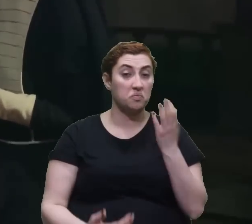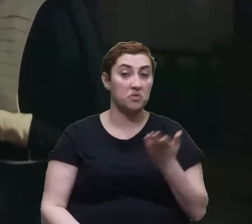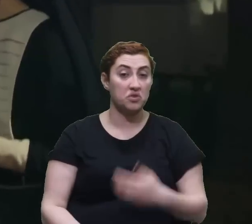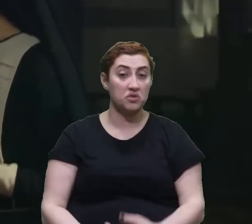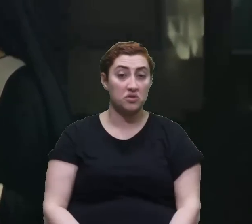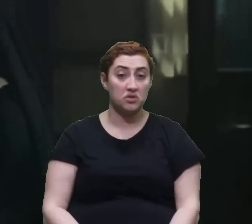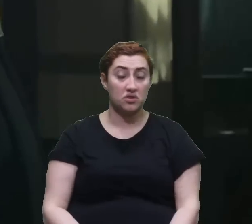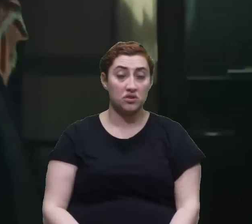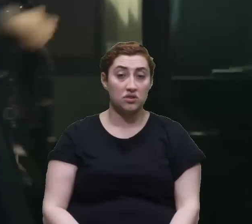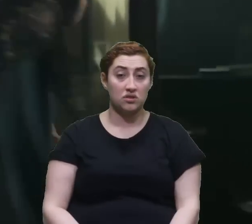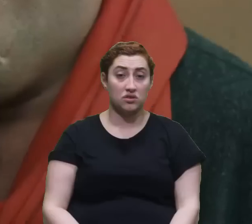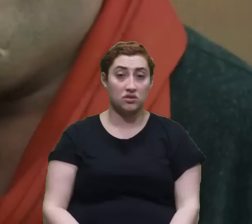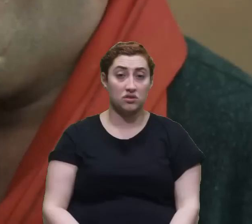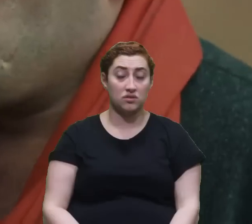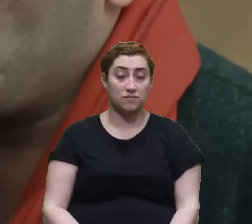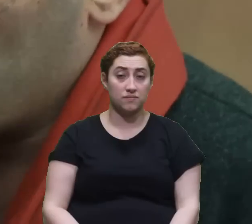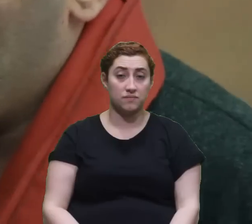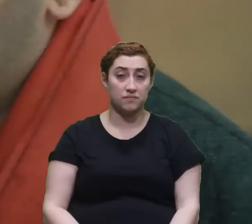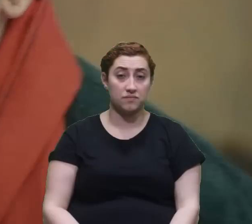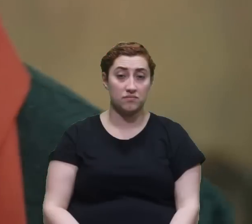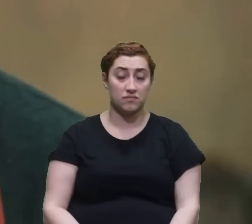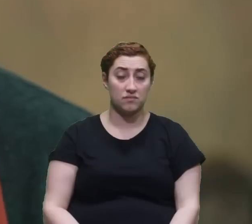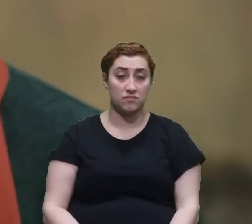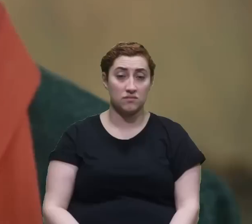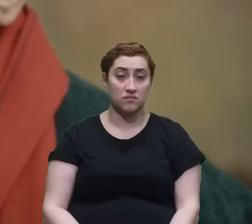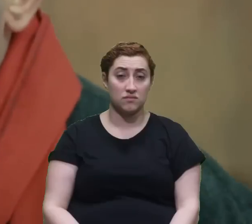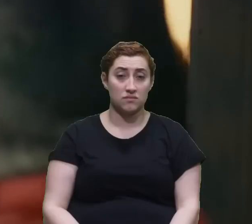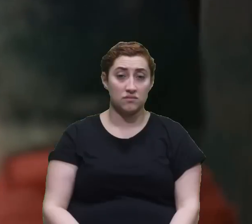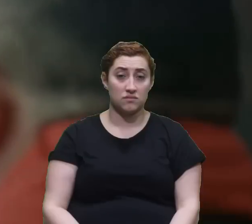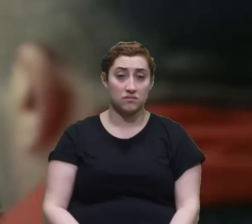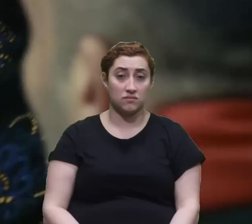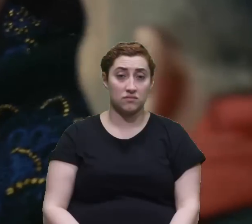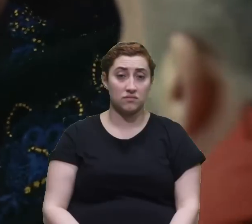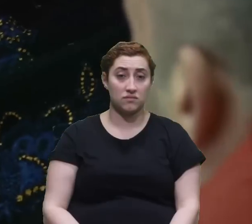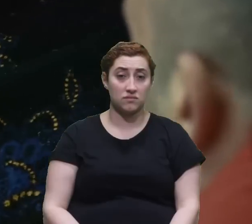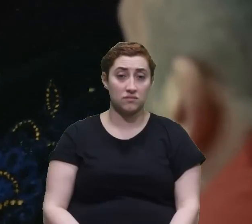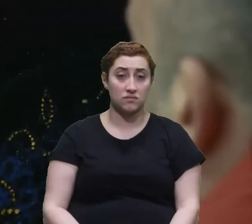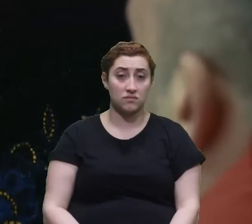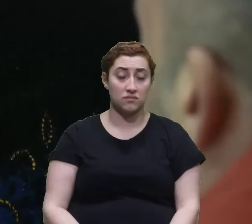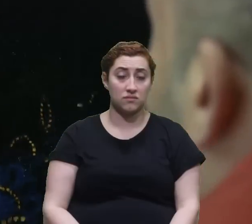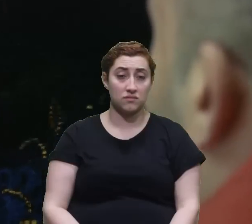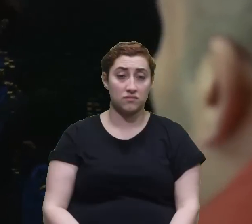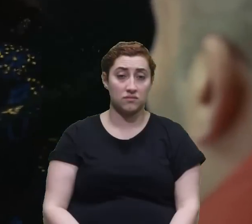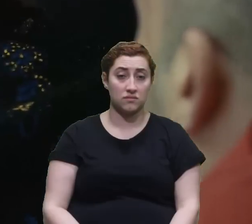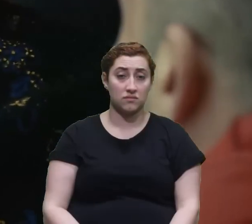Semiha Leyla ile patates soyuyordu, kalktı. Saç örtüsünün rengi sütlü kahve.